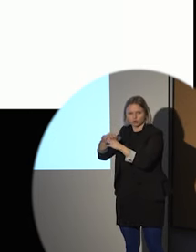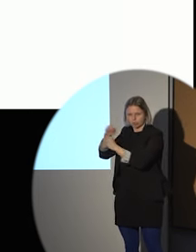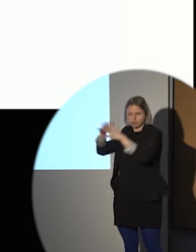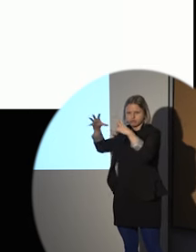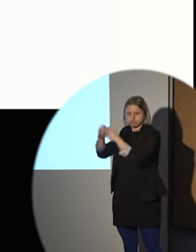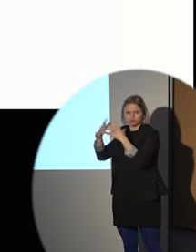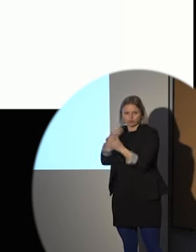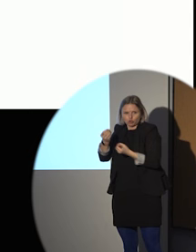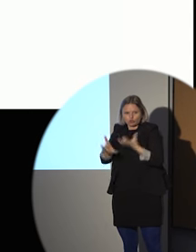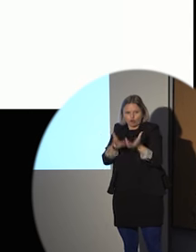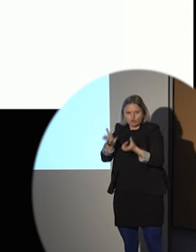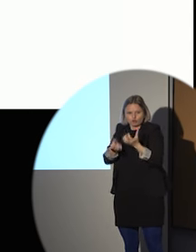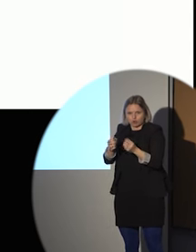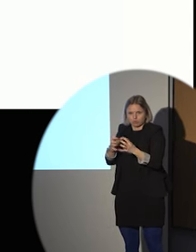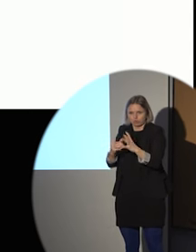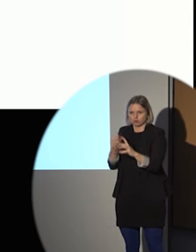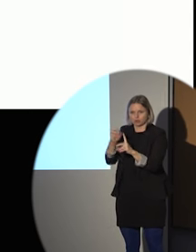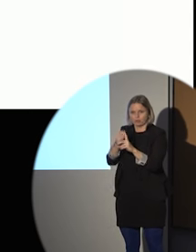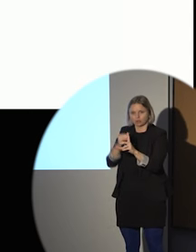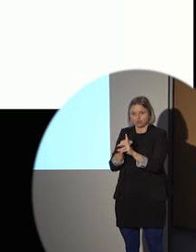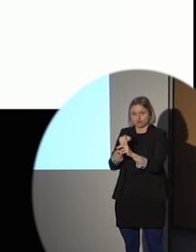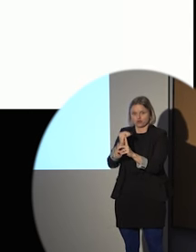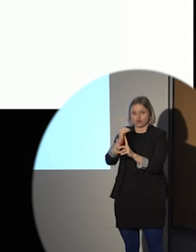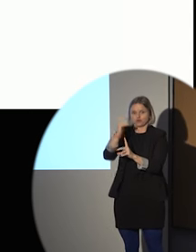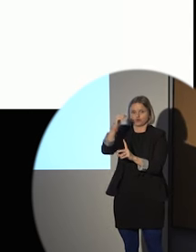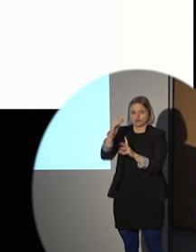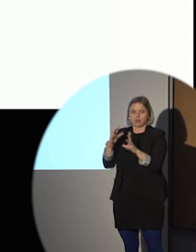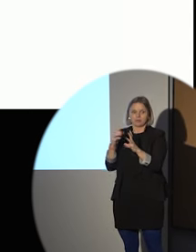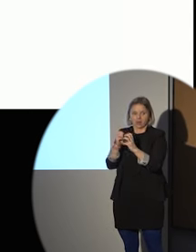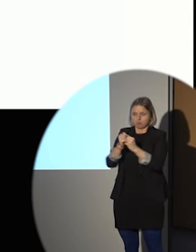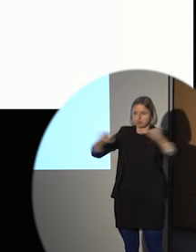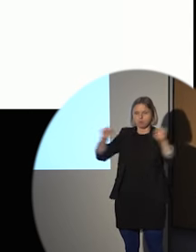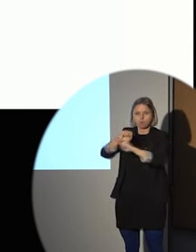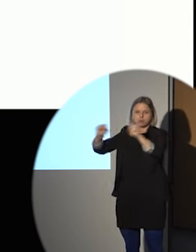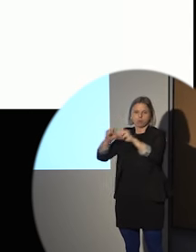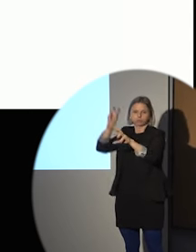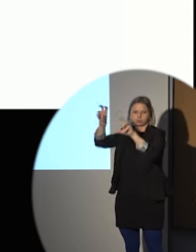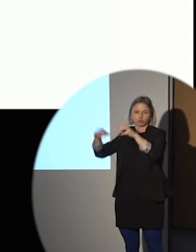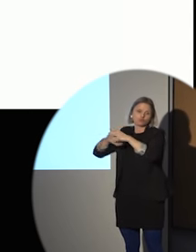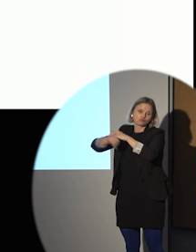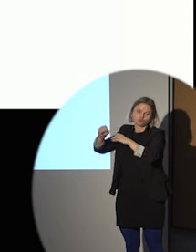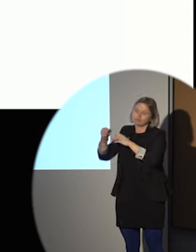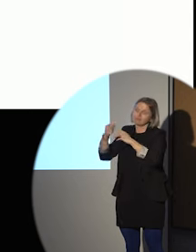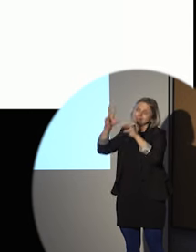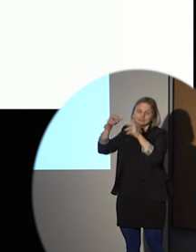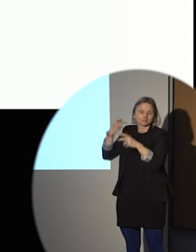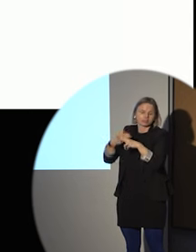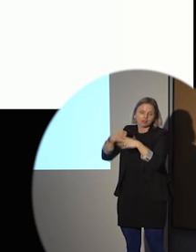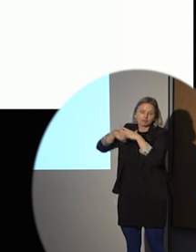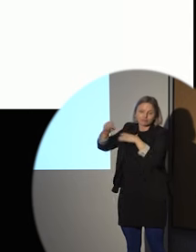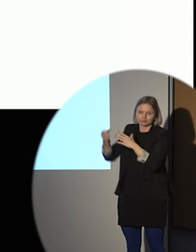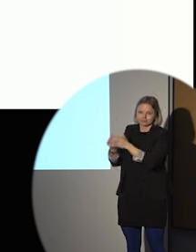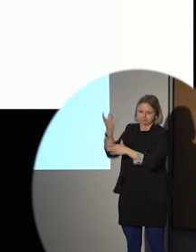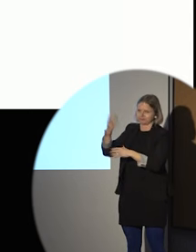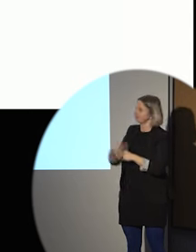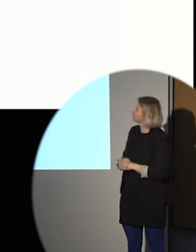laquelle en fait se forment des milliers, voire des millions d'étoiles. Et puis récemment, il a été découvert